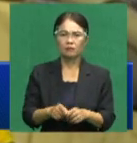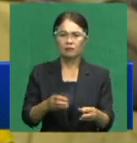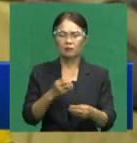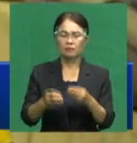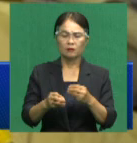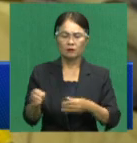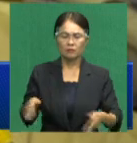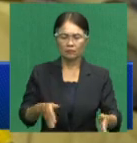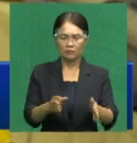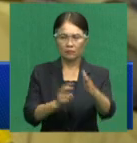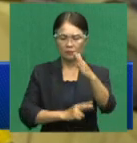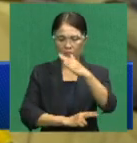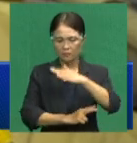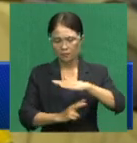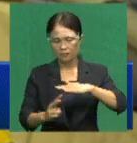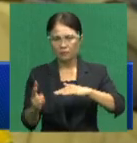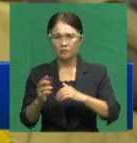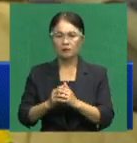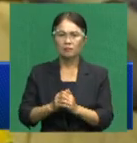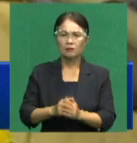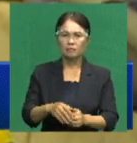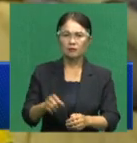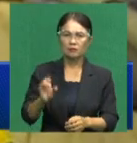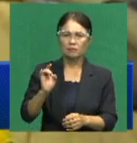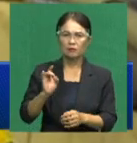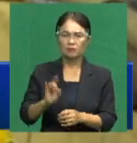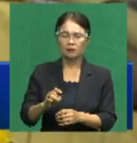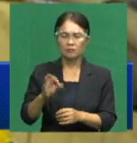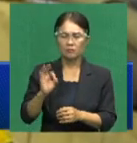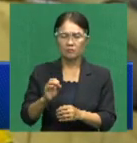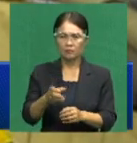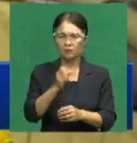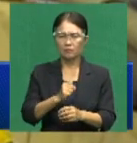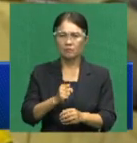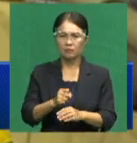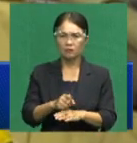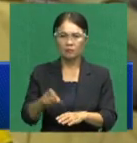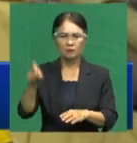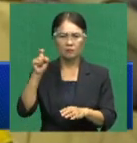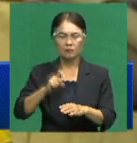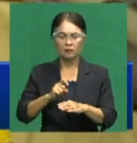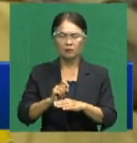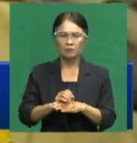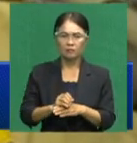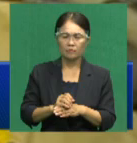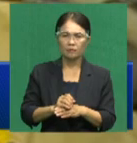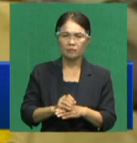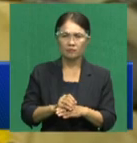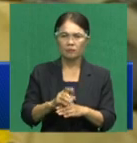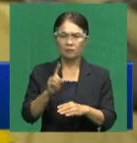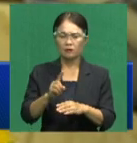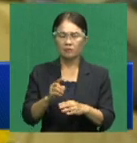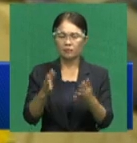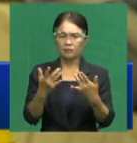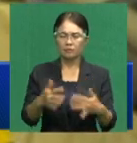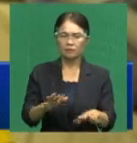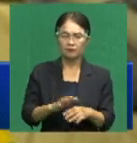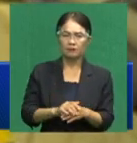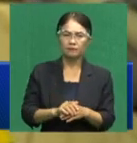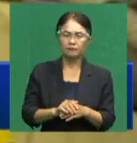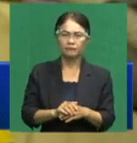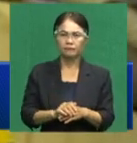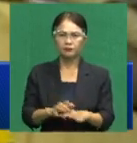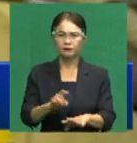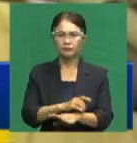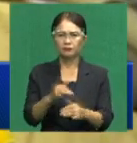ជួសជុលស្ពានមនីវងចាស់នៅពេលនេះគឺការចាក់កស៊ូជាន់ទី1បានរួចរាល់